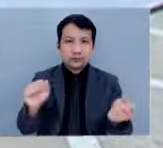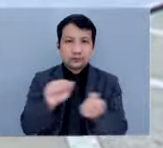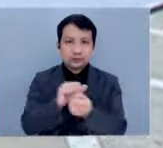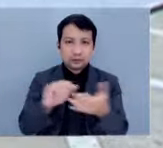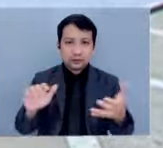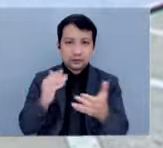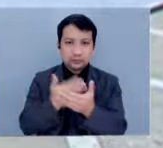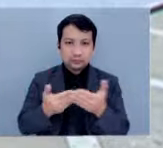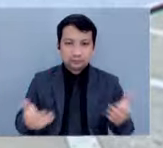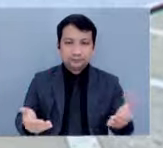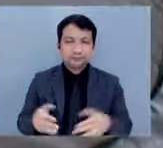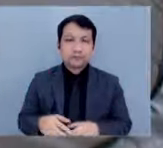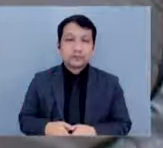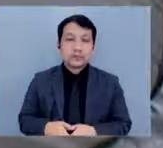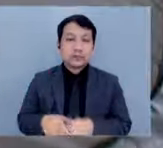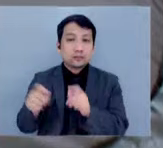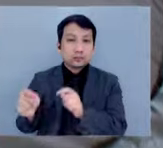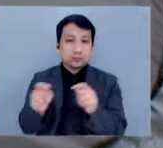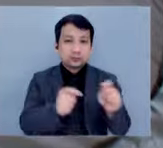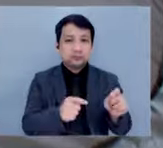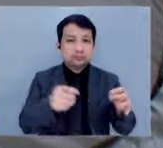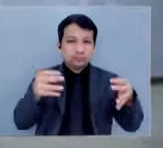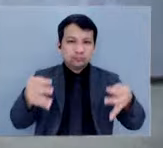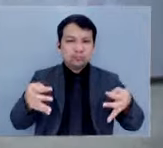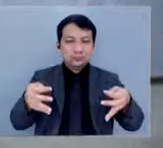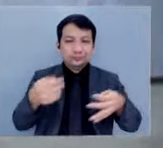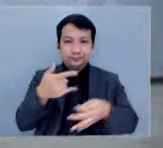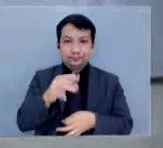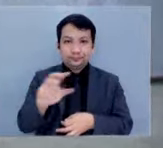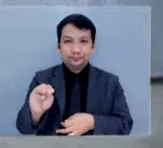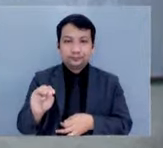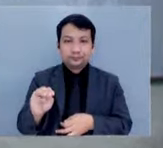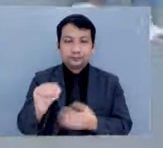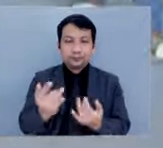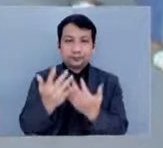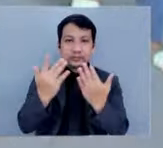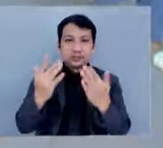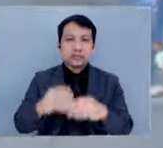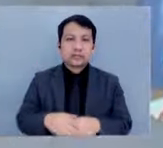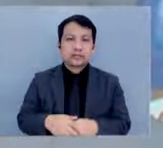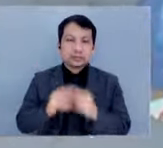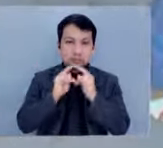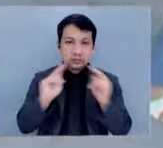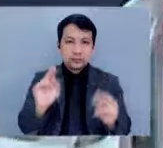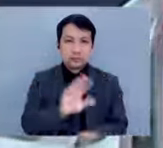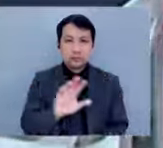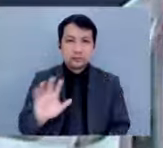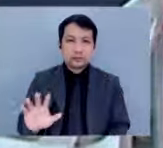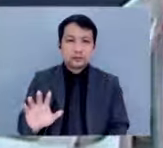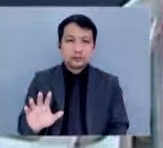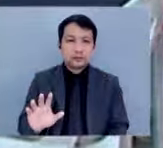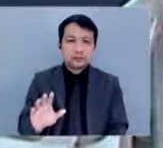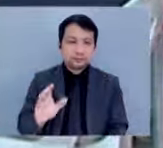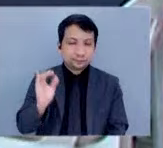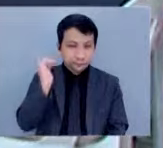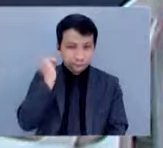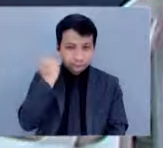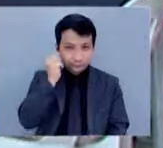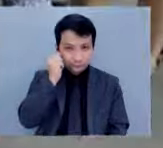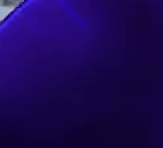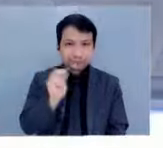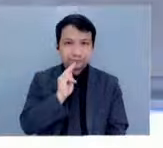ari-arian. Pansamantalang nakatira sa gym ng barangay ang mga nasunugan. Nagbabalita mula sa frontline, Janaro